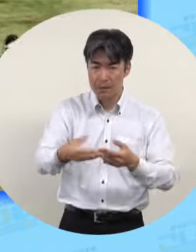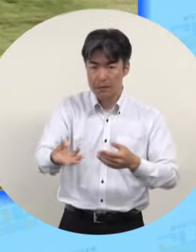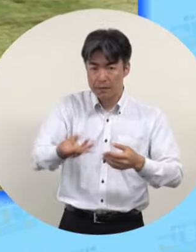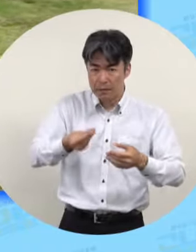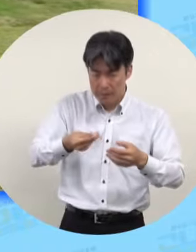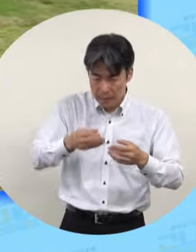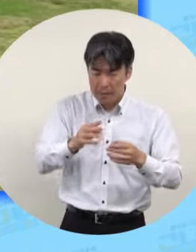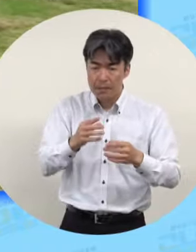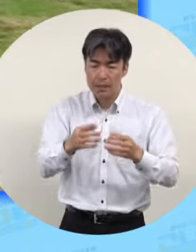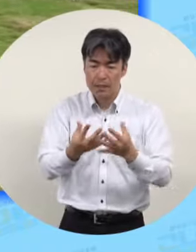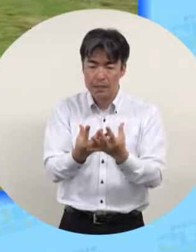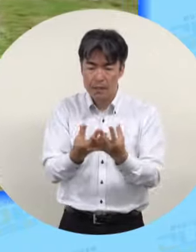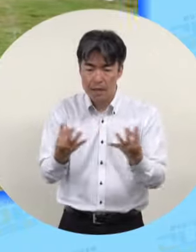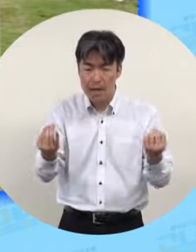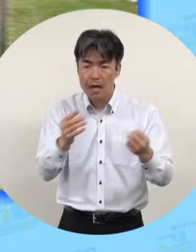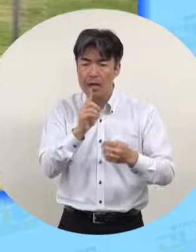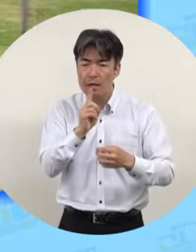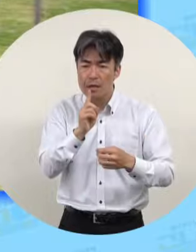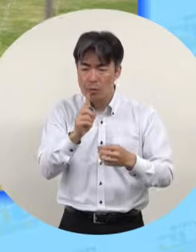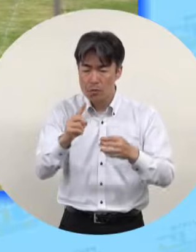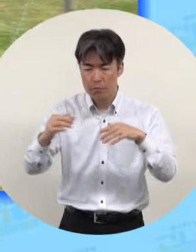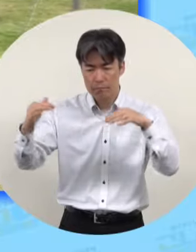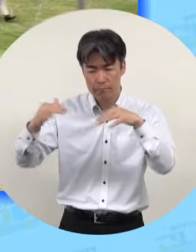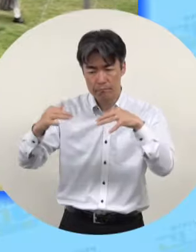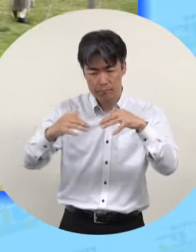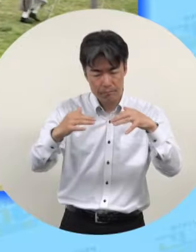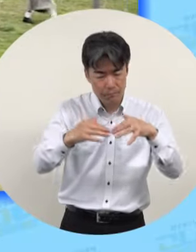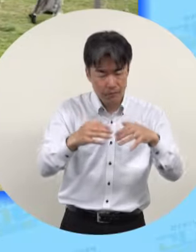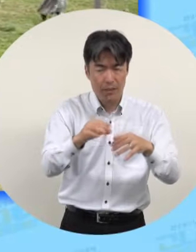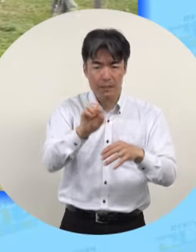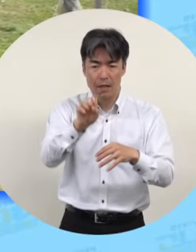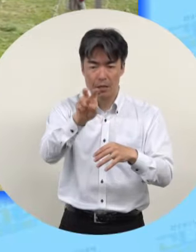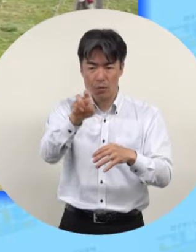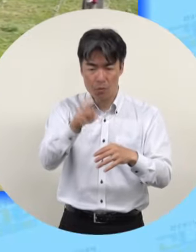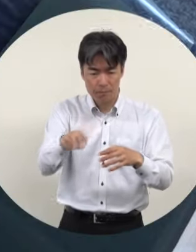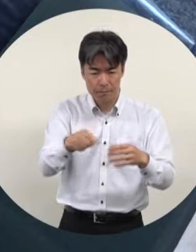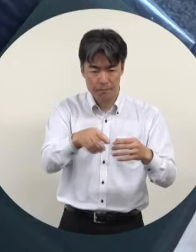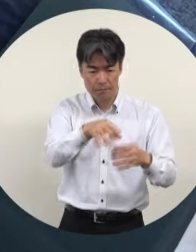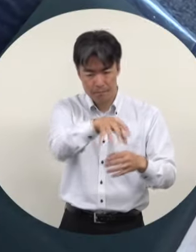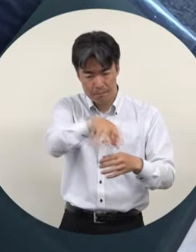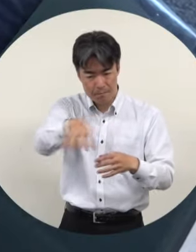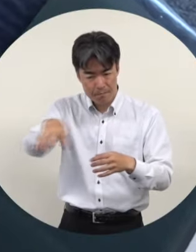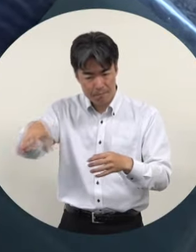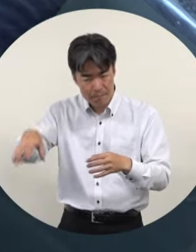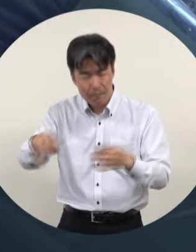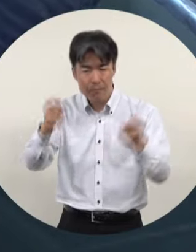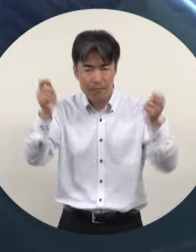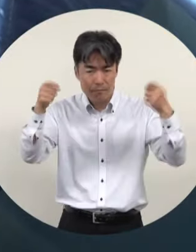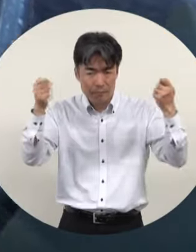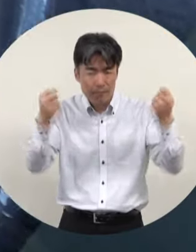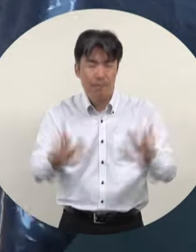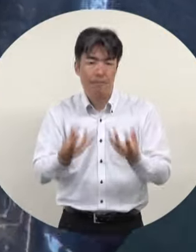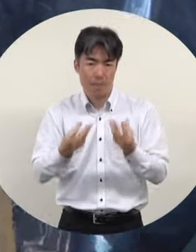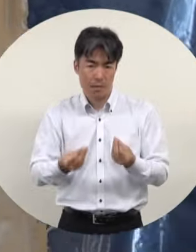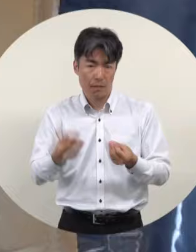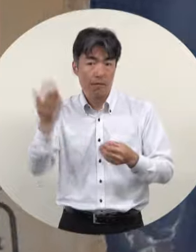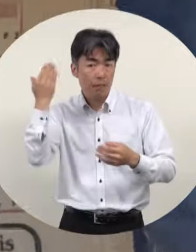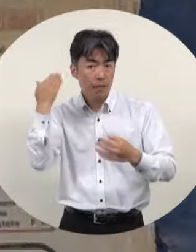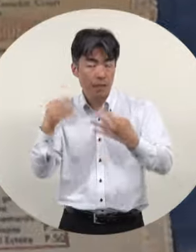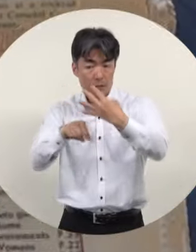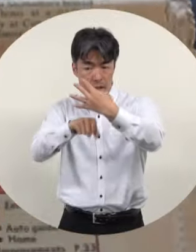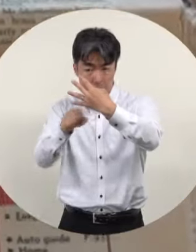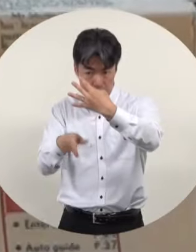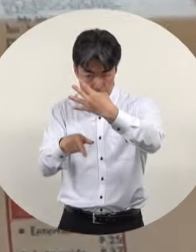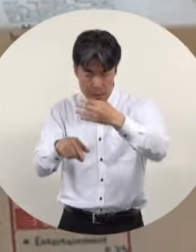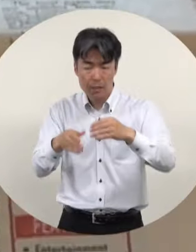しゃべりサロンとか、そういったものの催しをやらせていただきました。 そして今年4月で越谷